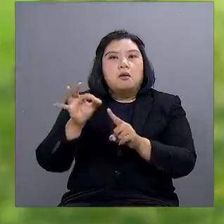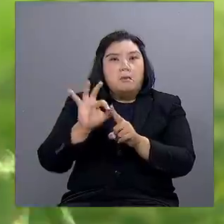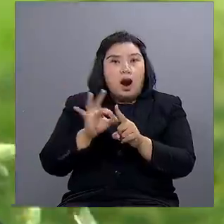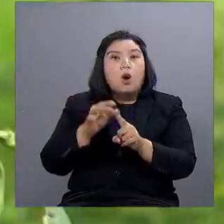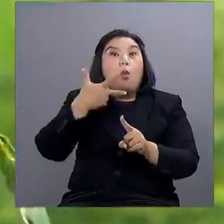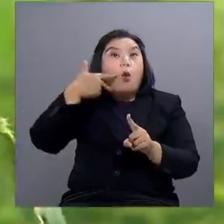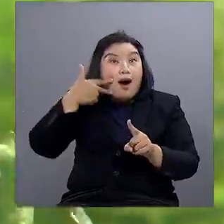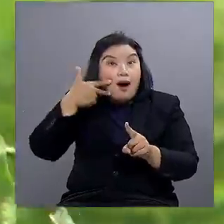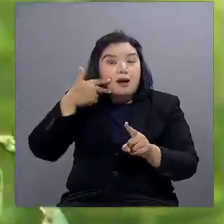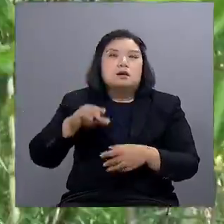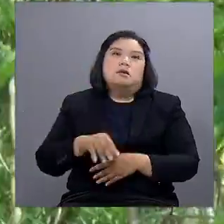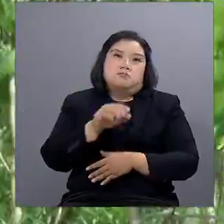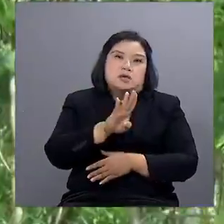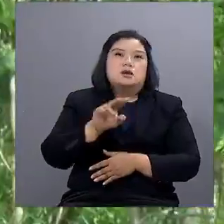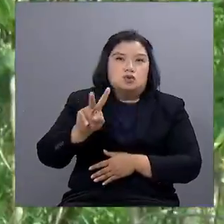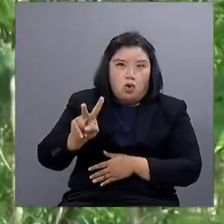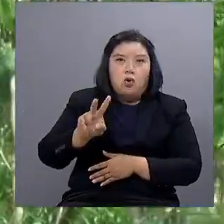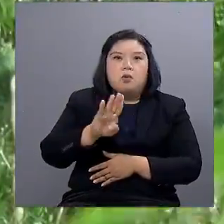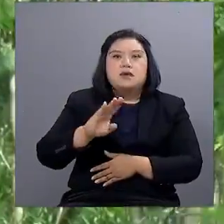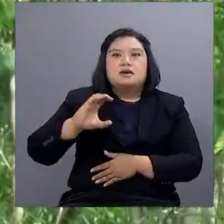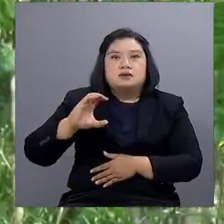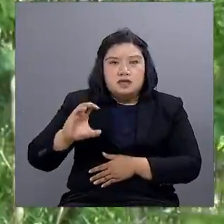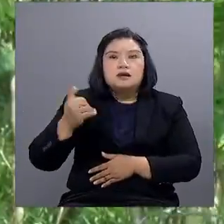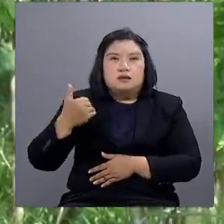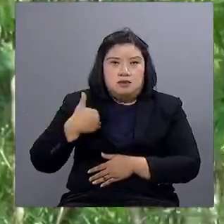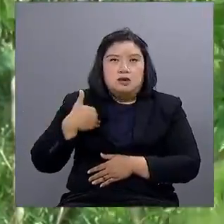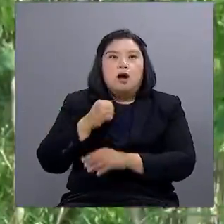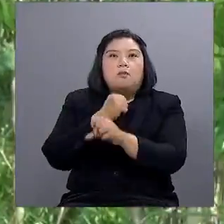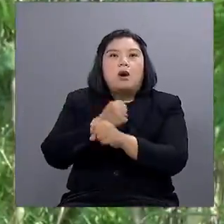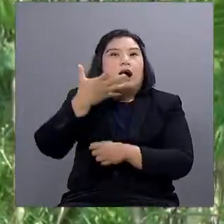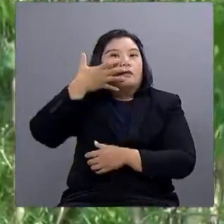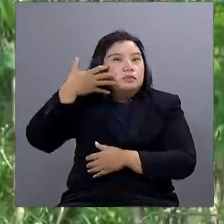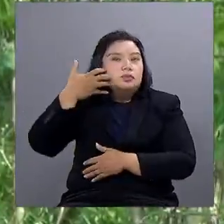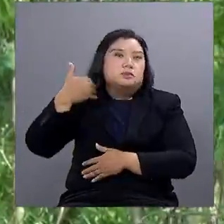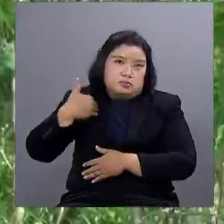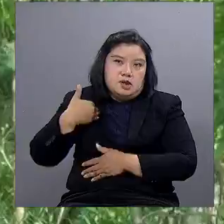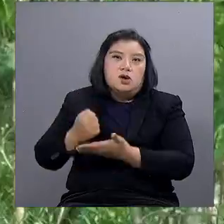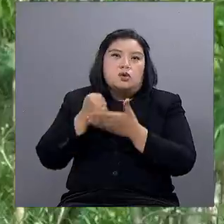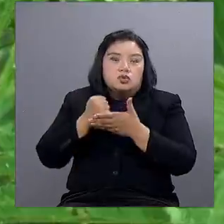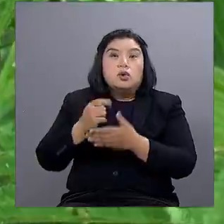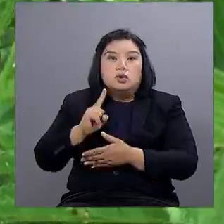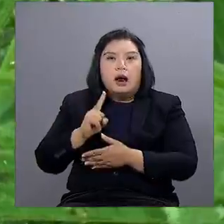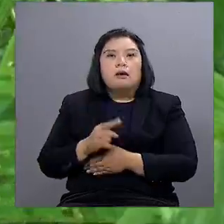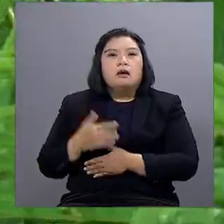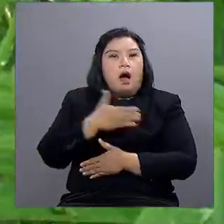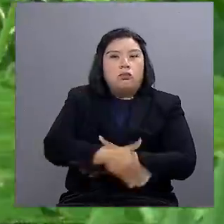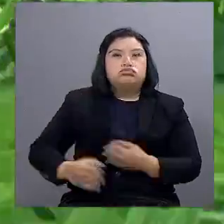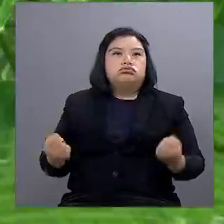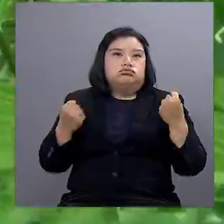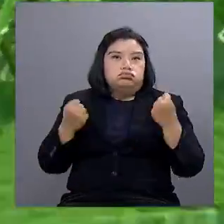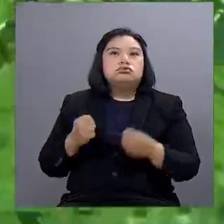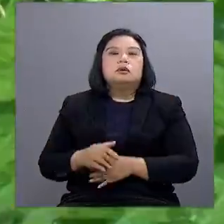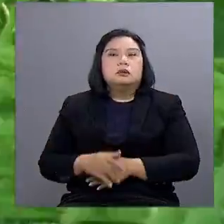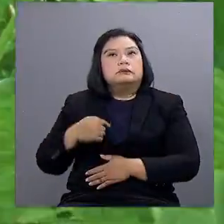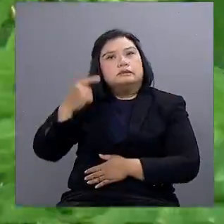B2 วิตามิน C เบต้าแคโรทีนช่วยเร่งการเผาผลาญของกรดอะมิโนให้กลายเป็นพลังงานจึงเหมาะกับคนที่อยาก